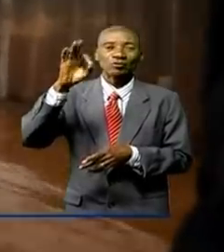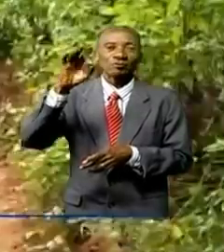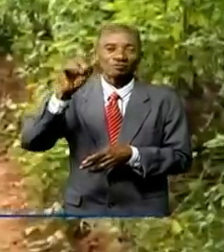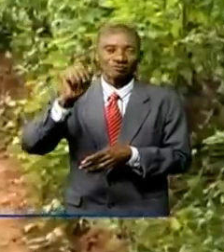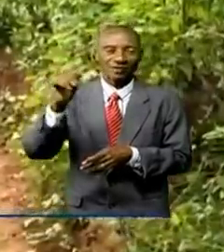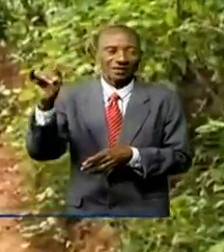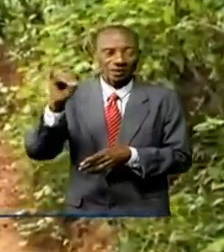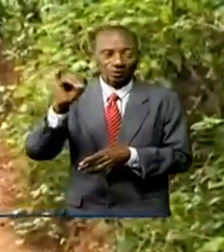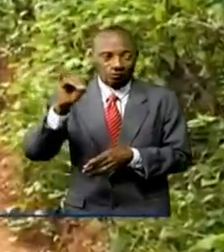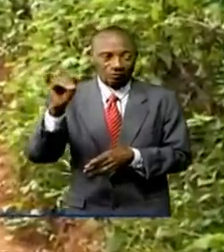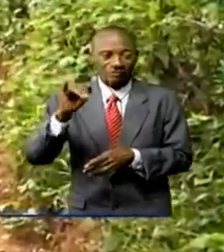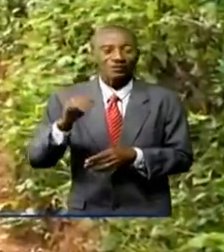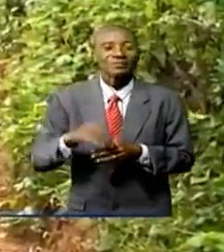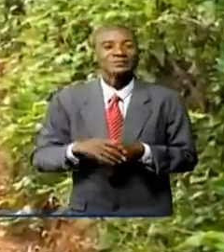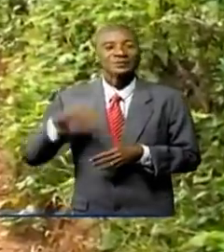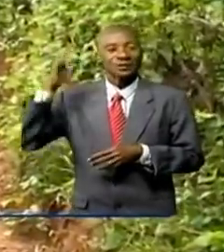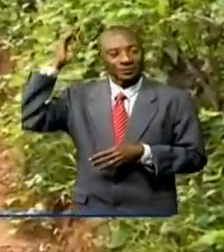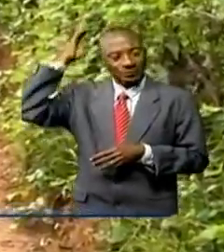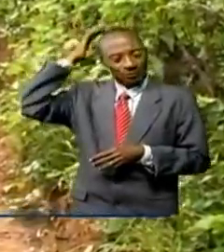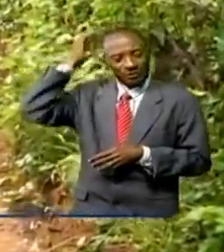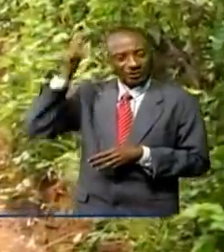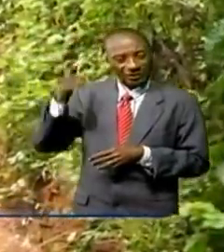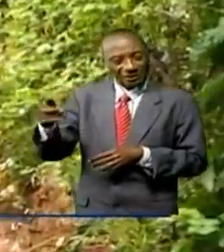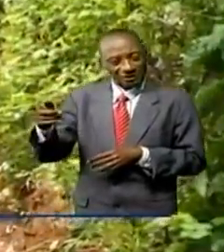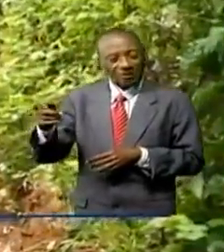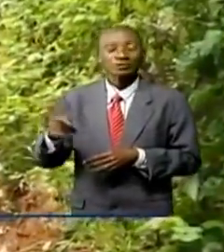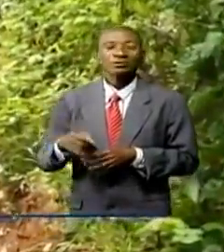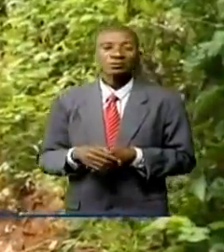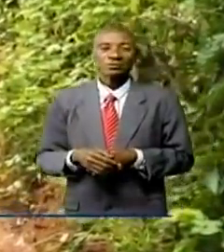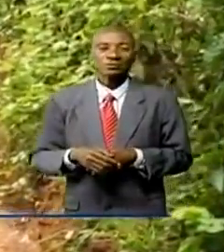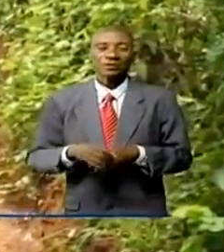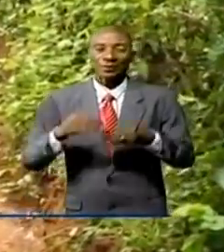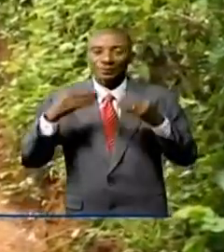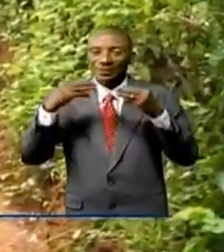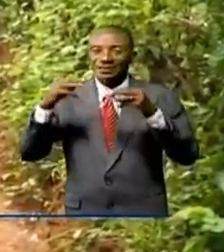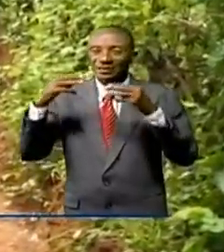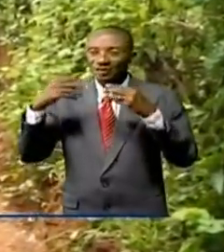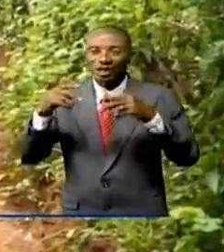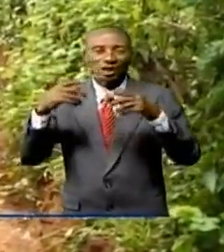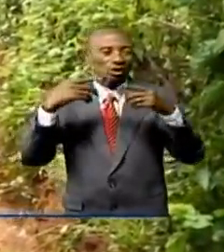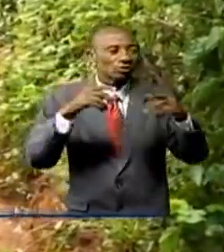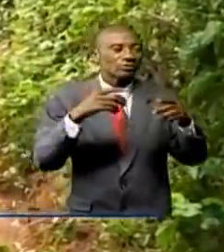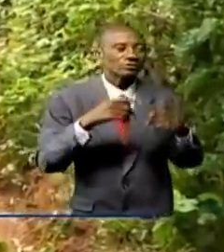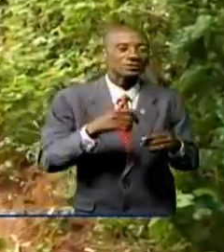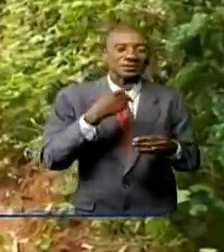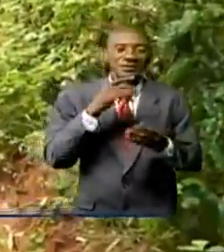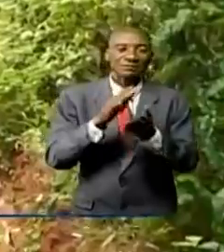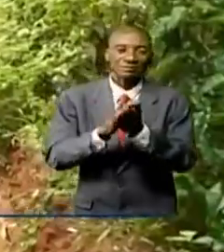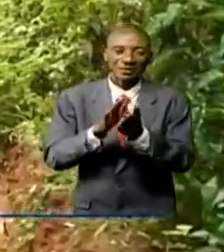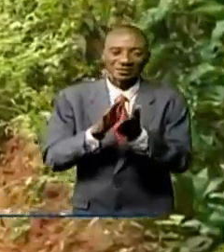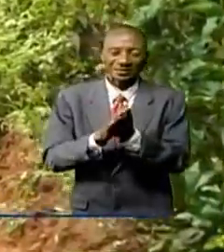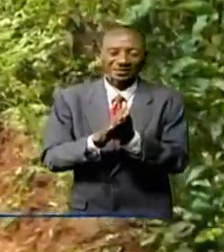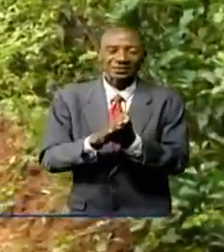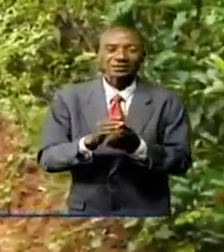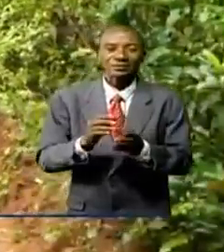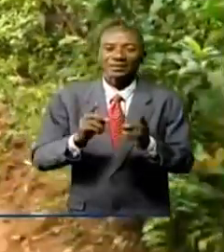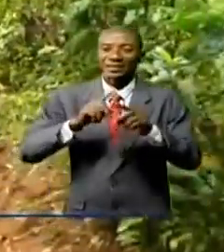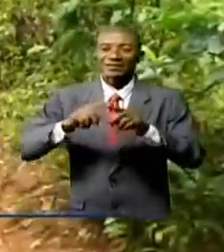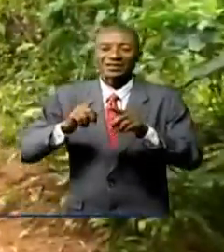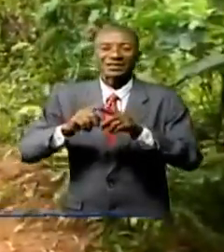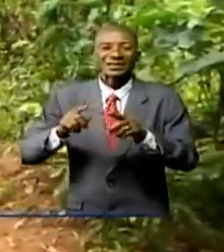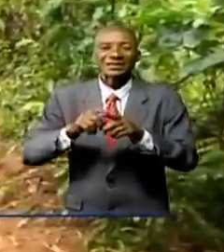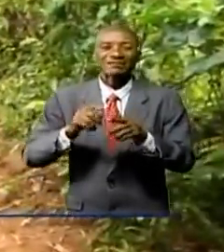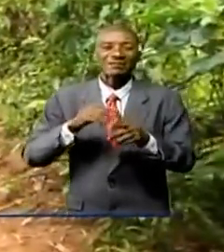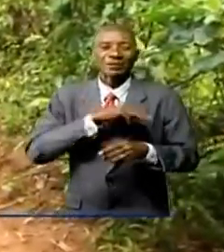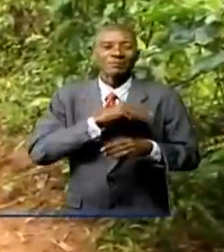d'Ipamou. Monseigneur José a dans son message aux différents pèlerins rendu hommage aux différents missionnaires venus de loin